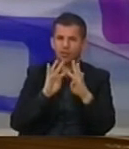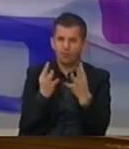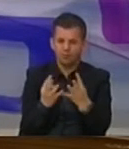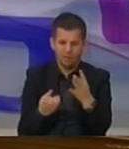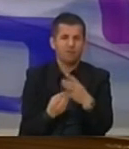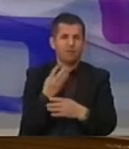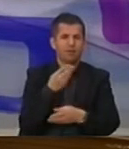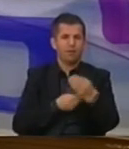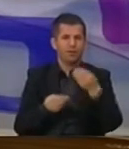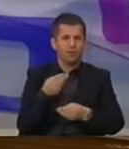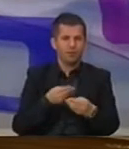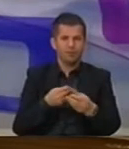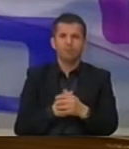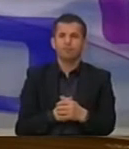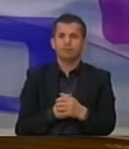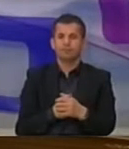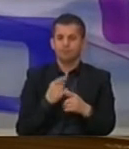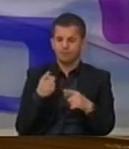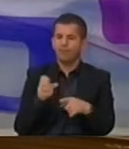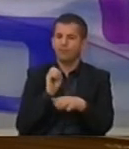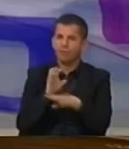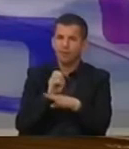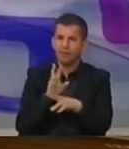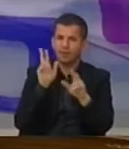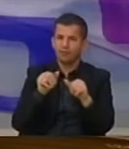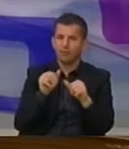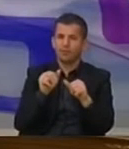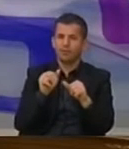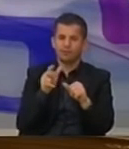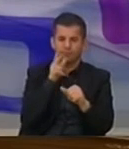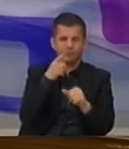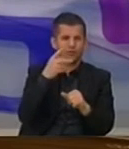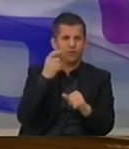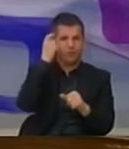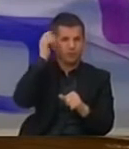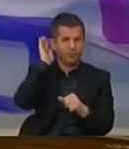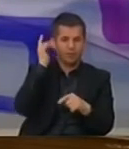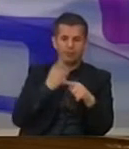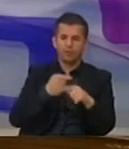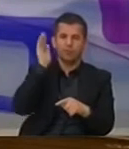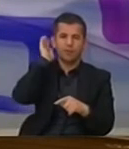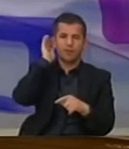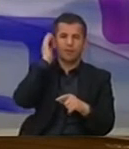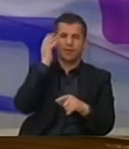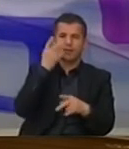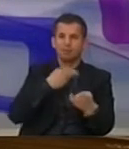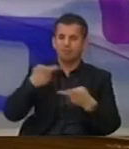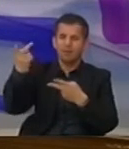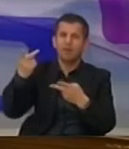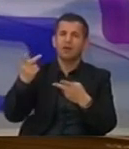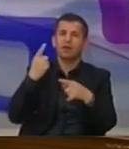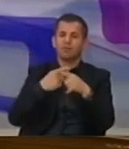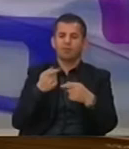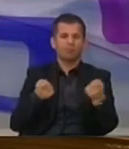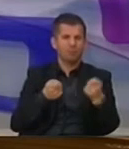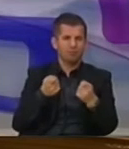Ekonomik, i cili këshill do të udhëheqet nga vetë kryeministri, Ministria e Tregtisë dhe Industrisë do të jetë koordinatore